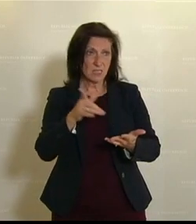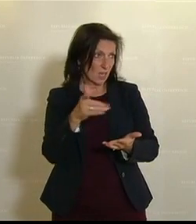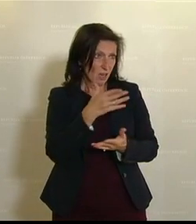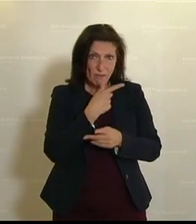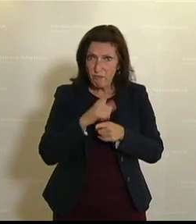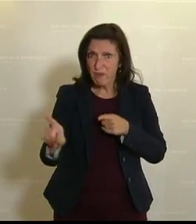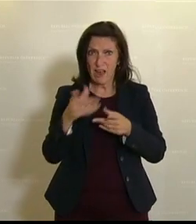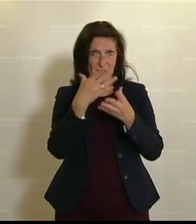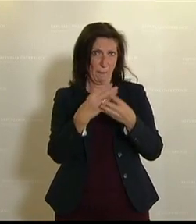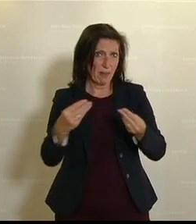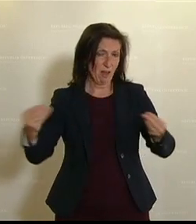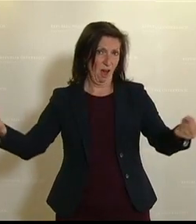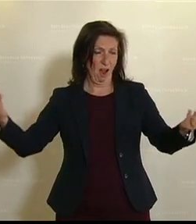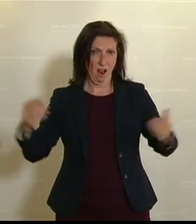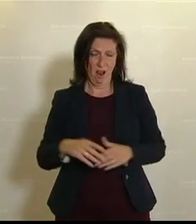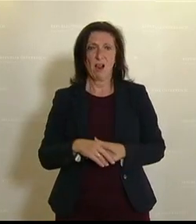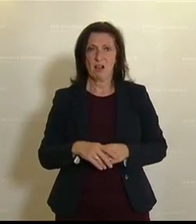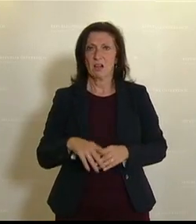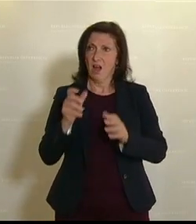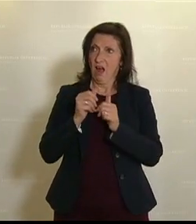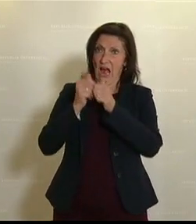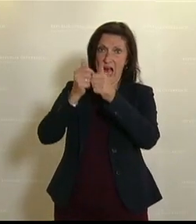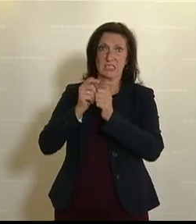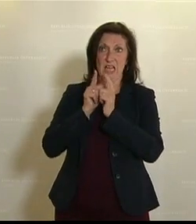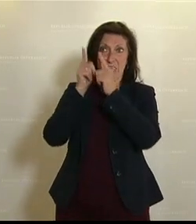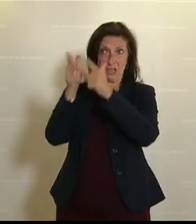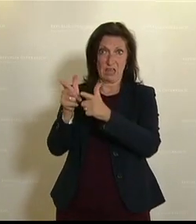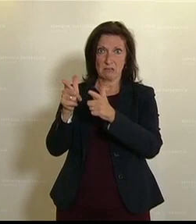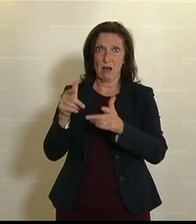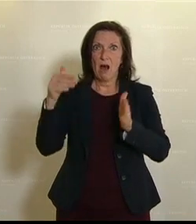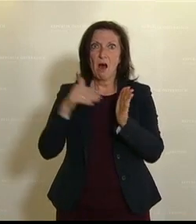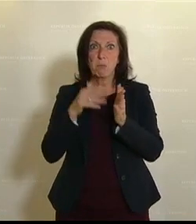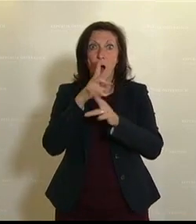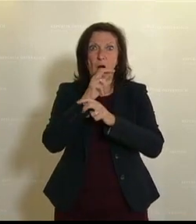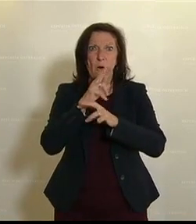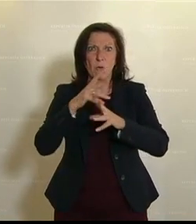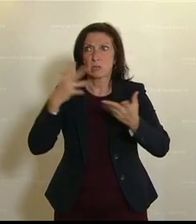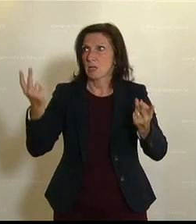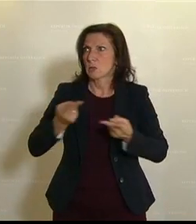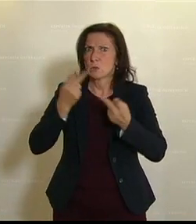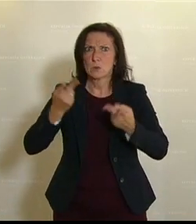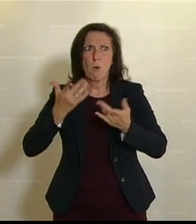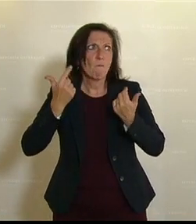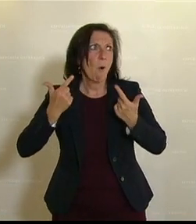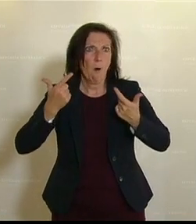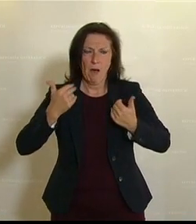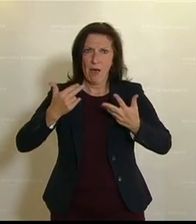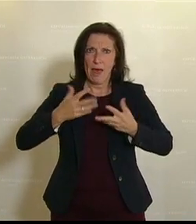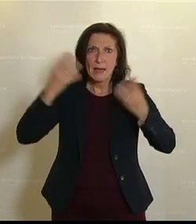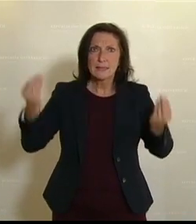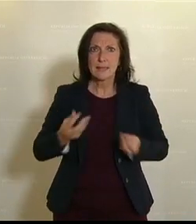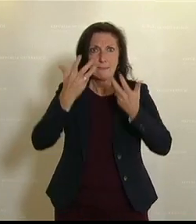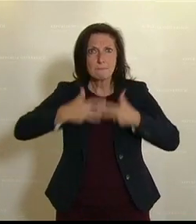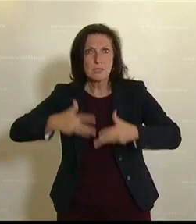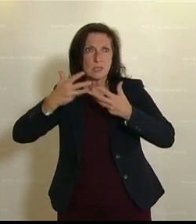annähernd ausreichend ausgestattet. Für den Assistenzeinsatz musste Gerät aus ganz Österreich sprichwörtlich zusammengekratzt werden, obwohl